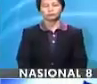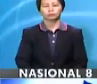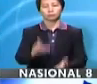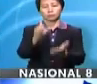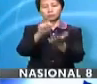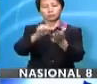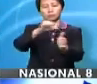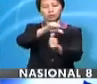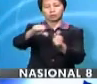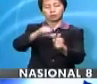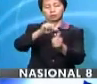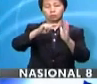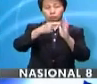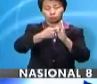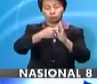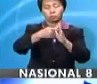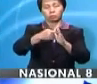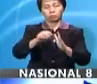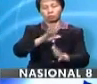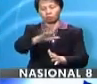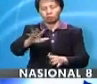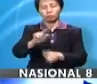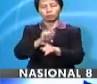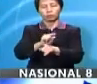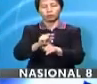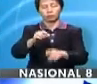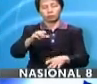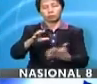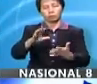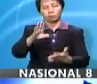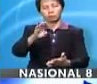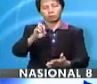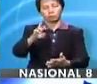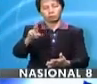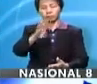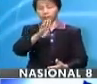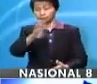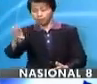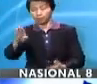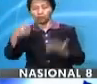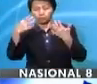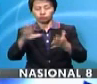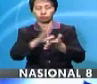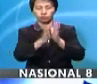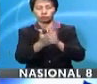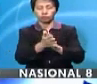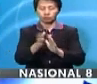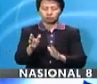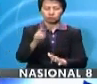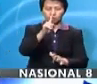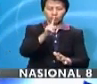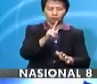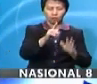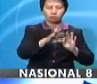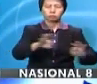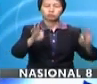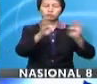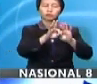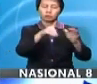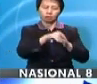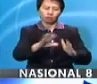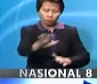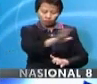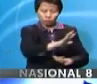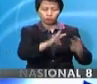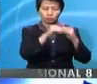Media sosial yang bermula dalam kalangan pengguna cyber benua barat kini juga telah menjadi satu medium penting dalam